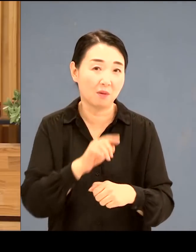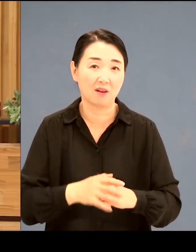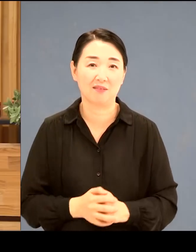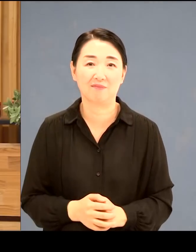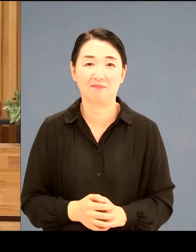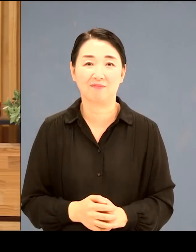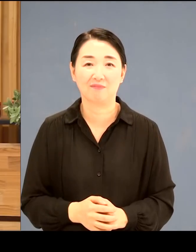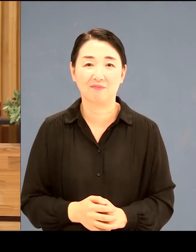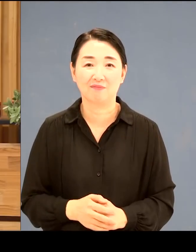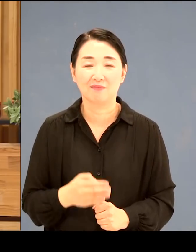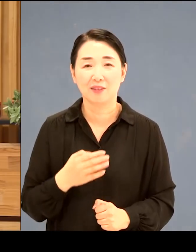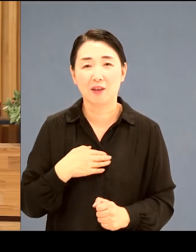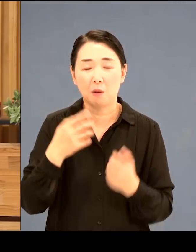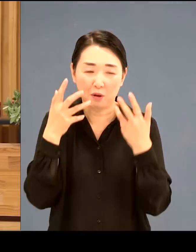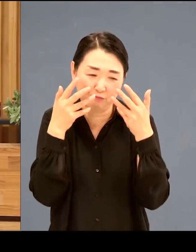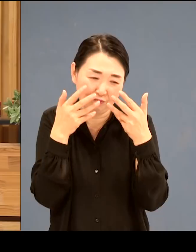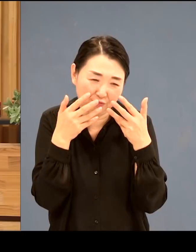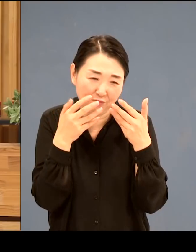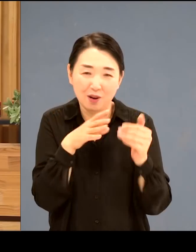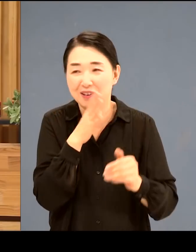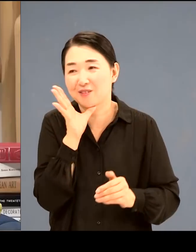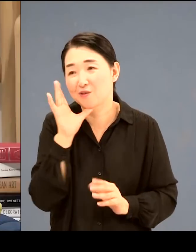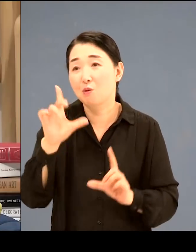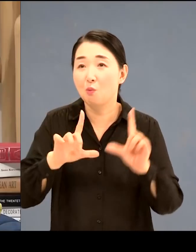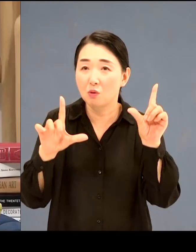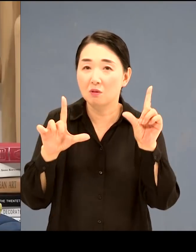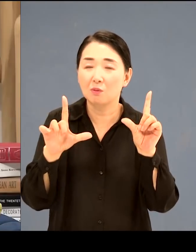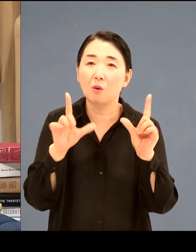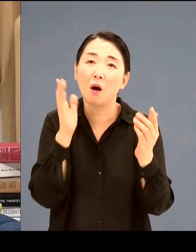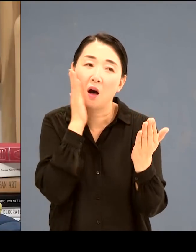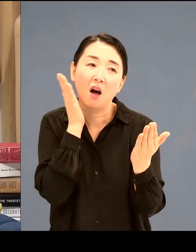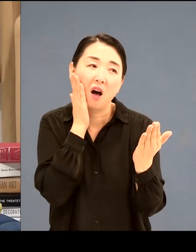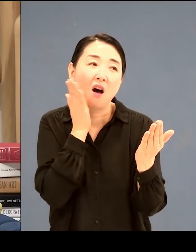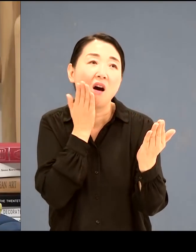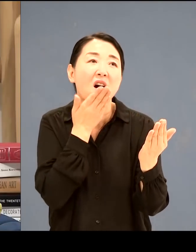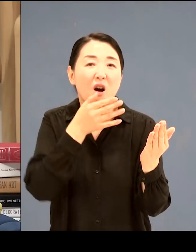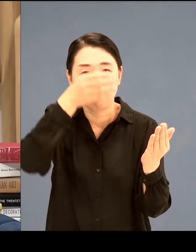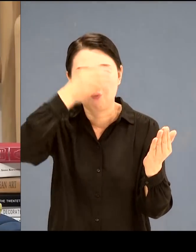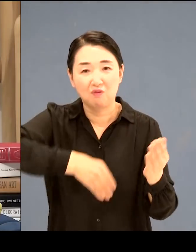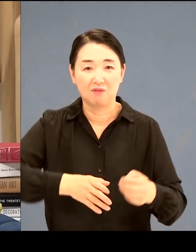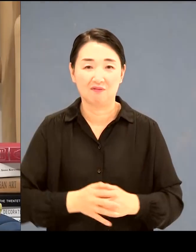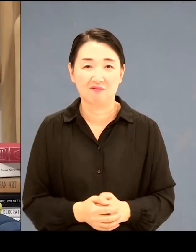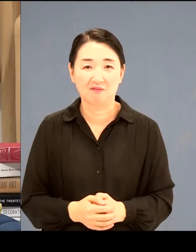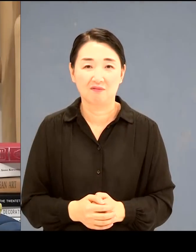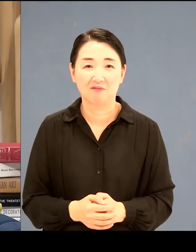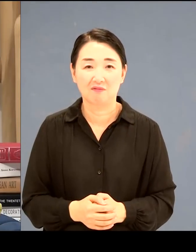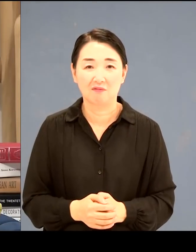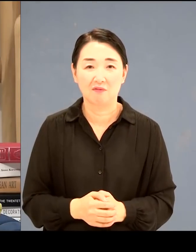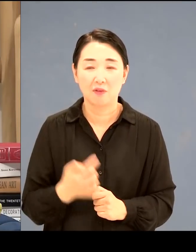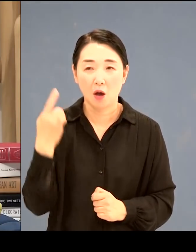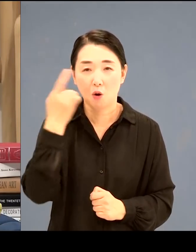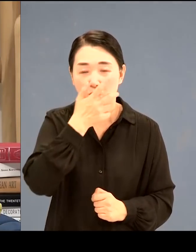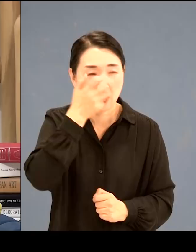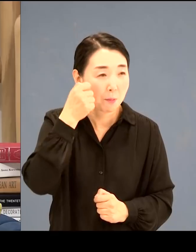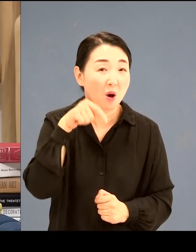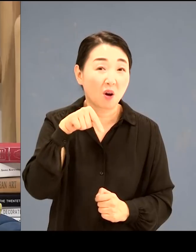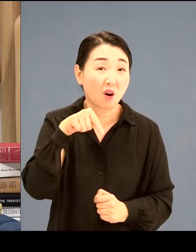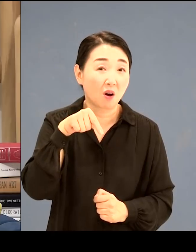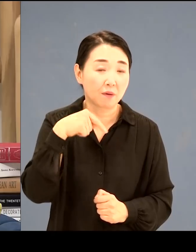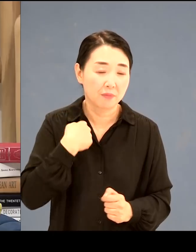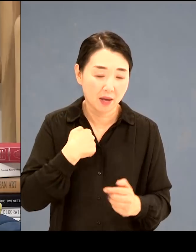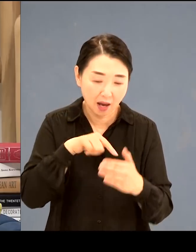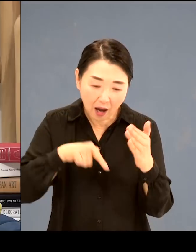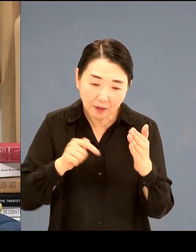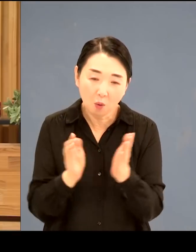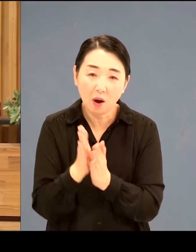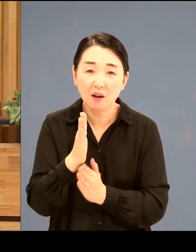많이 쭈글거리고 많이 늙을수록 더 많이 칠하게 되는 맞아요. 거죠. 가면도 내가 더 화려하게 보이고 내 안에 곪은